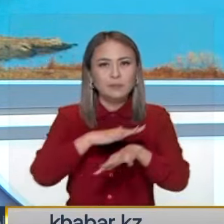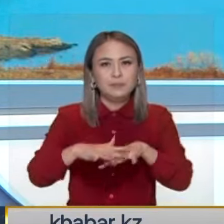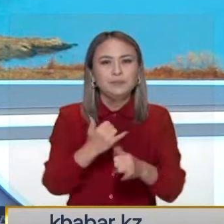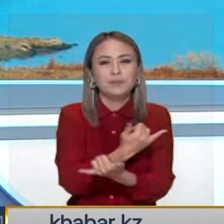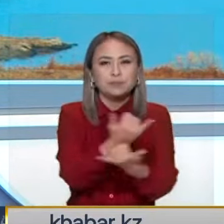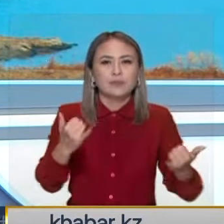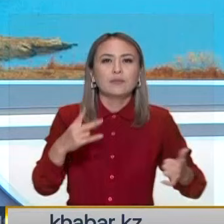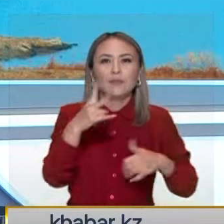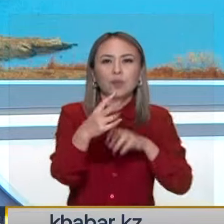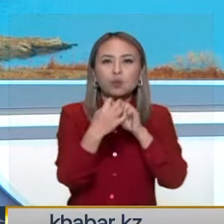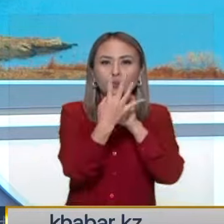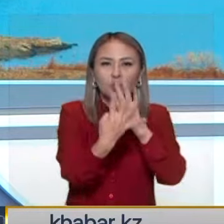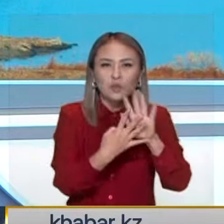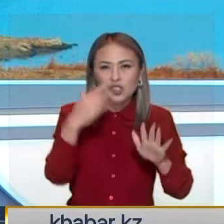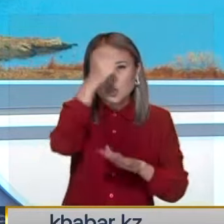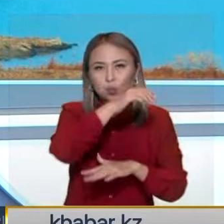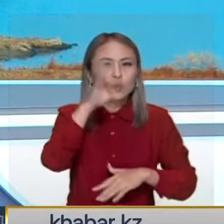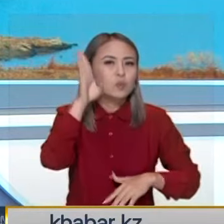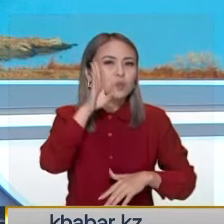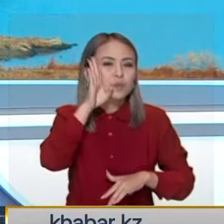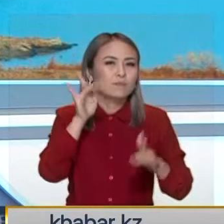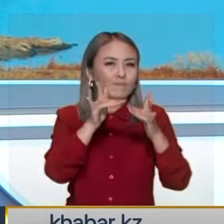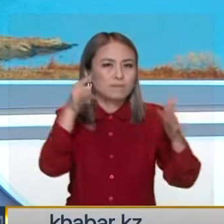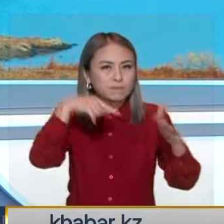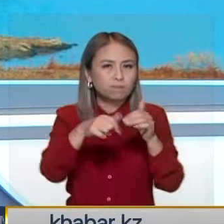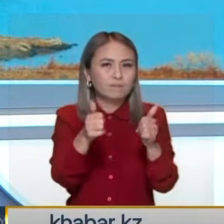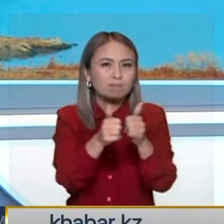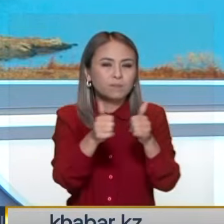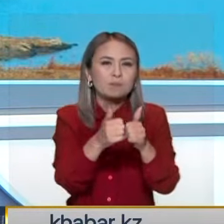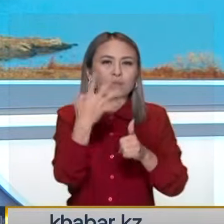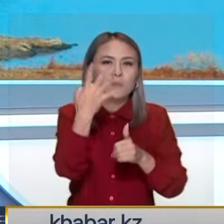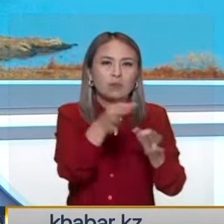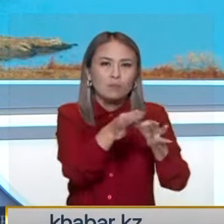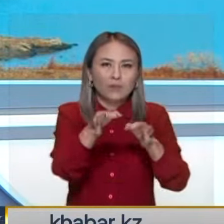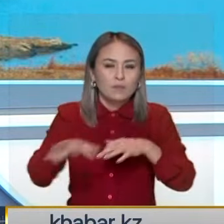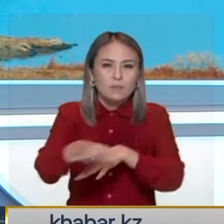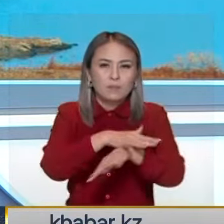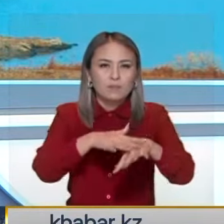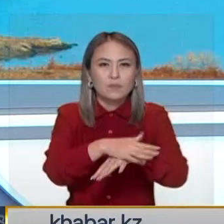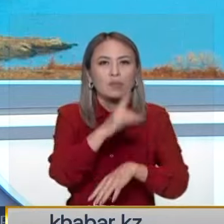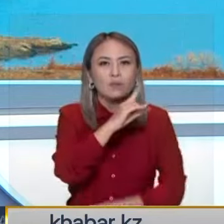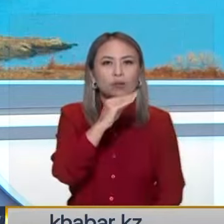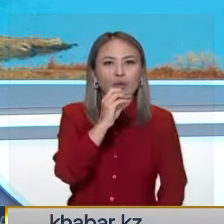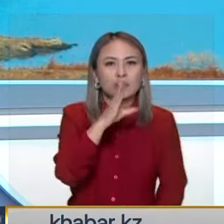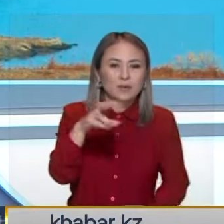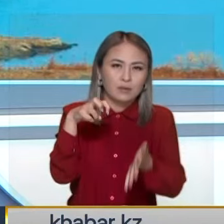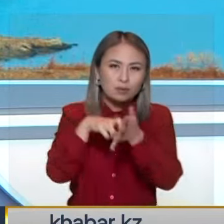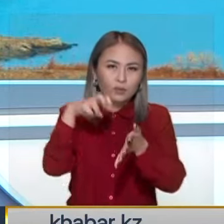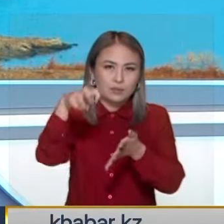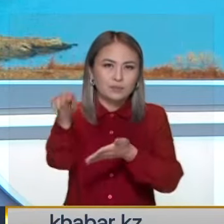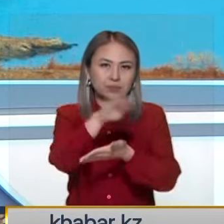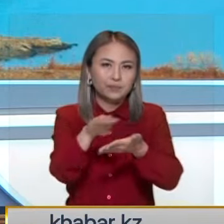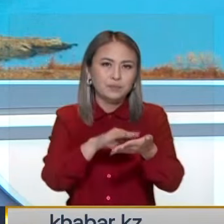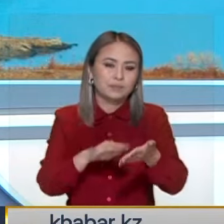жұртшылығының игілігіне берілді. 2019 жылы су қоймасын жағалай отырған 4 аудан халқы Қасым Жомарт Тоқаевқа